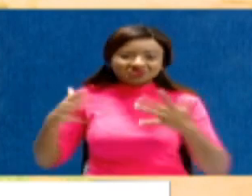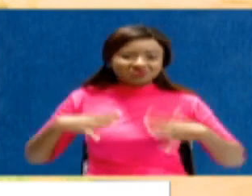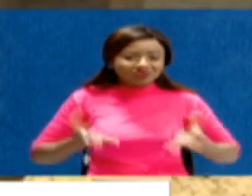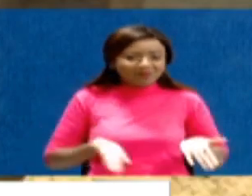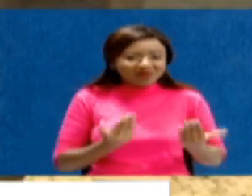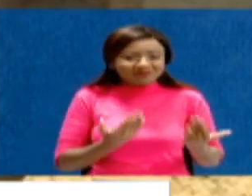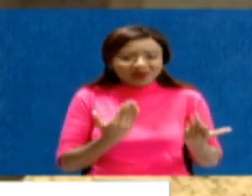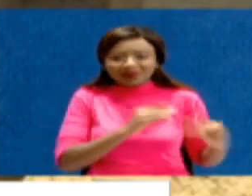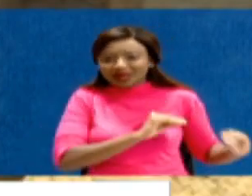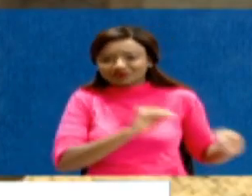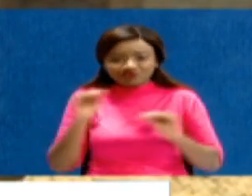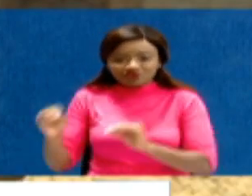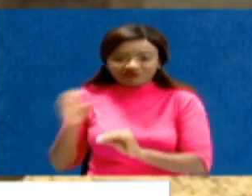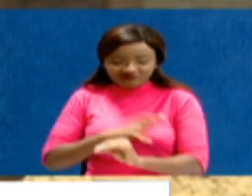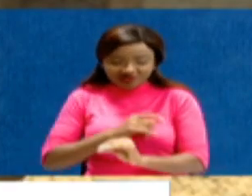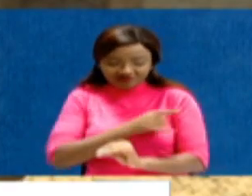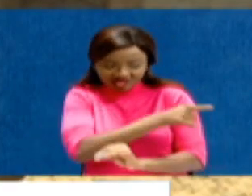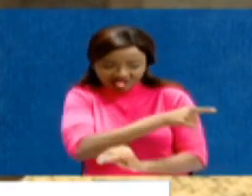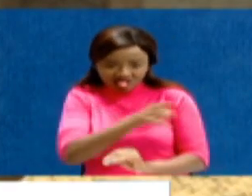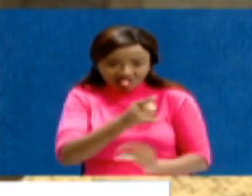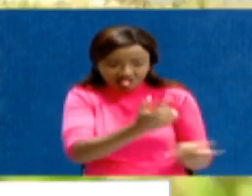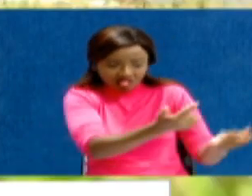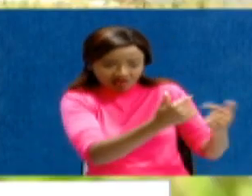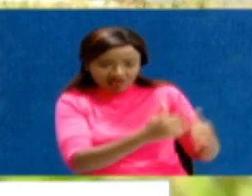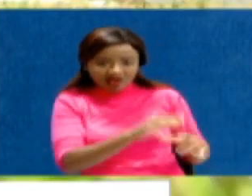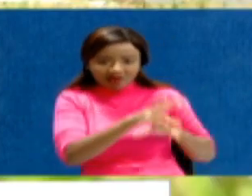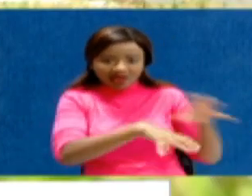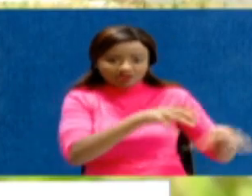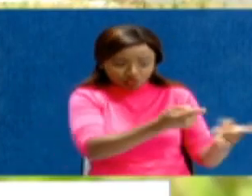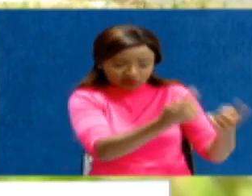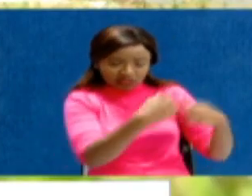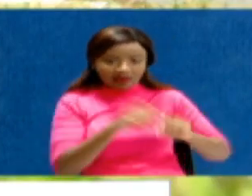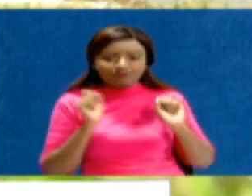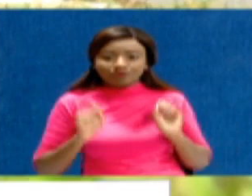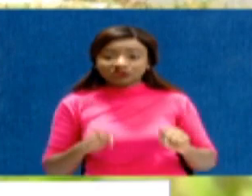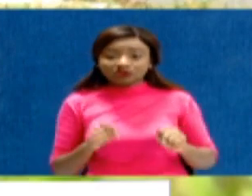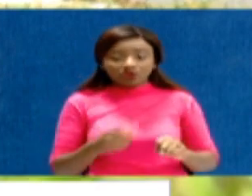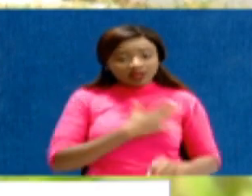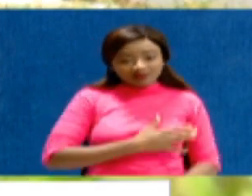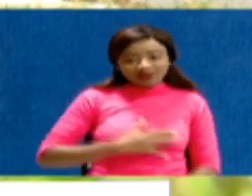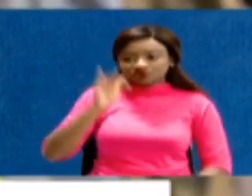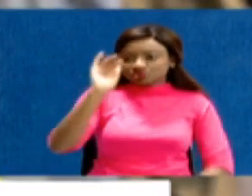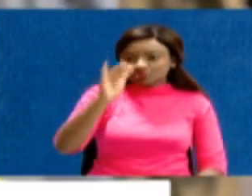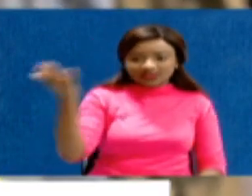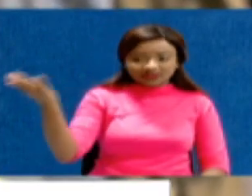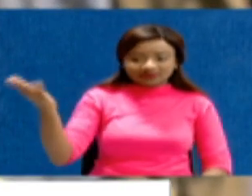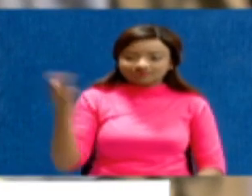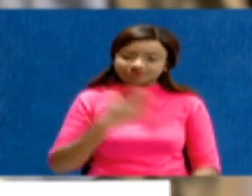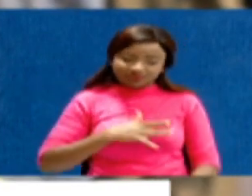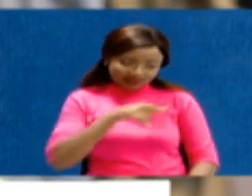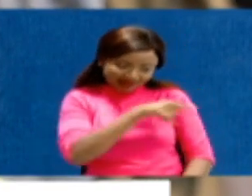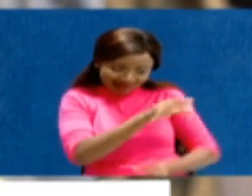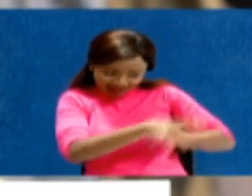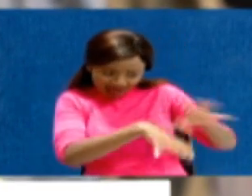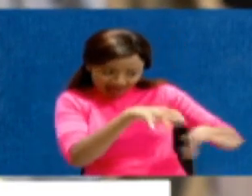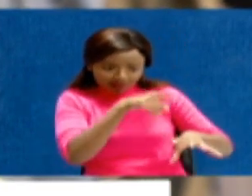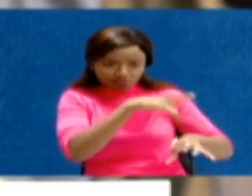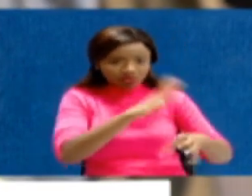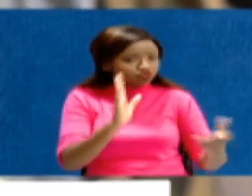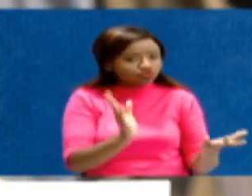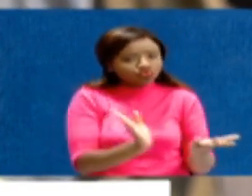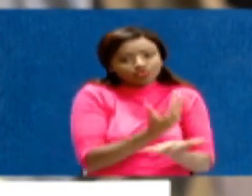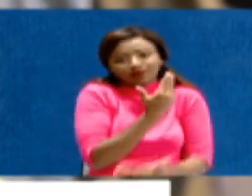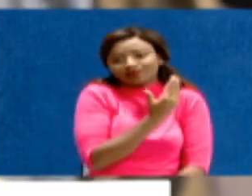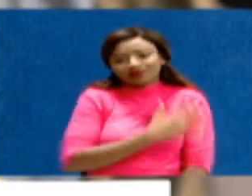wenyeji kuhofia uvamizi wa mamba na viboko. Tunaomba tu kama wanaweza kuja watusaidie hizo viboko zisikuje